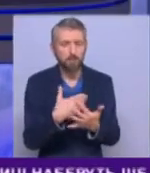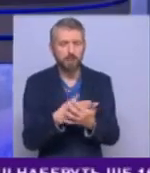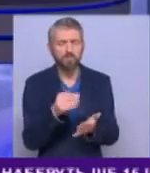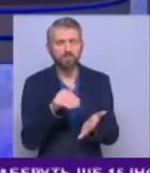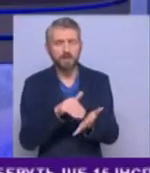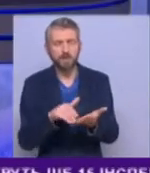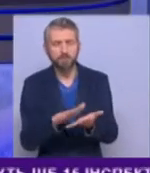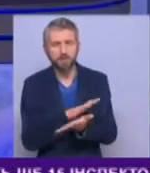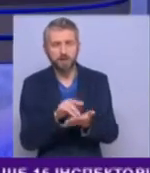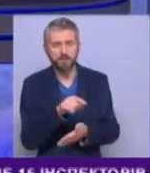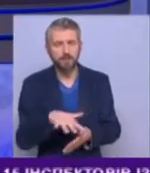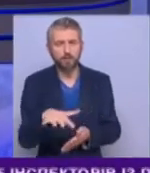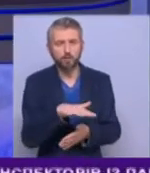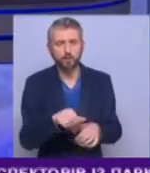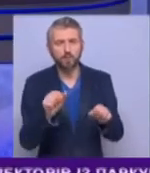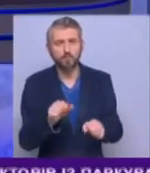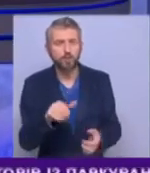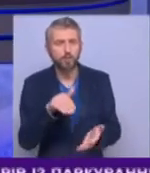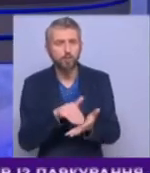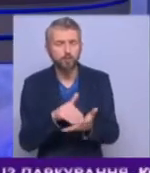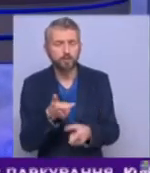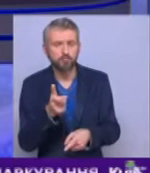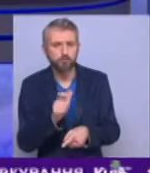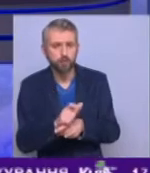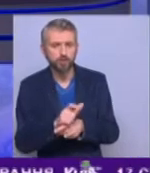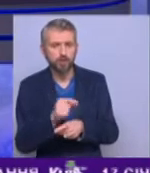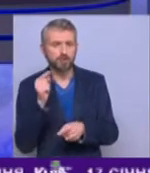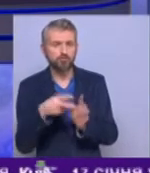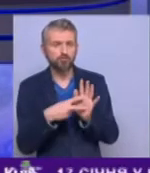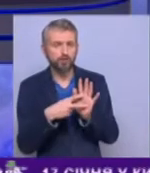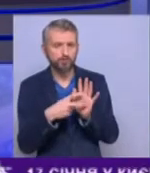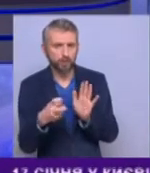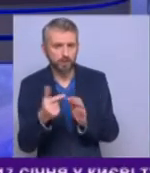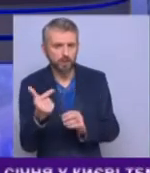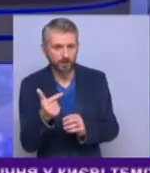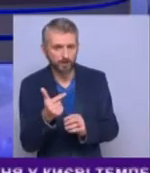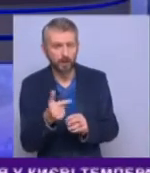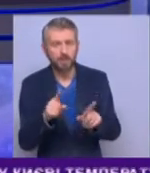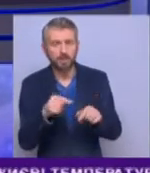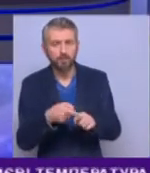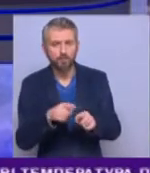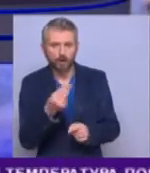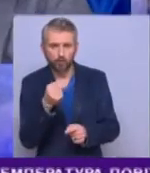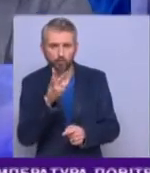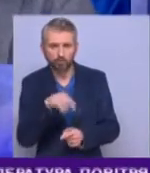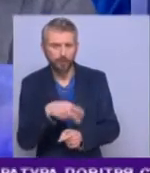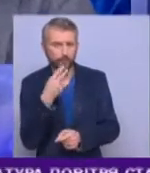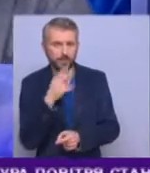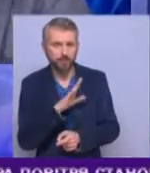вартість прибирання даної території може коштувати більше 1700 гривень. Тобто навіть оця сума штрафу не